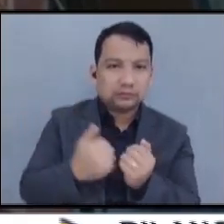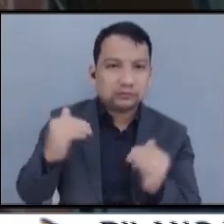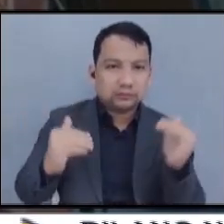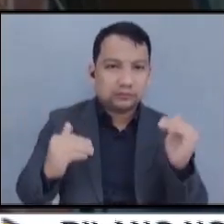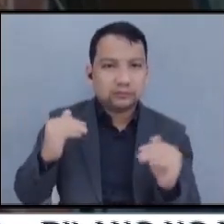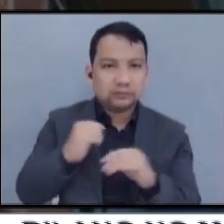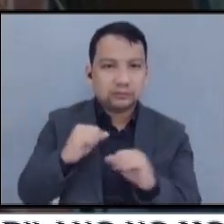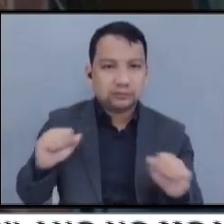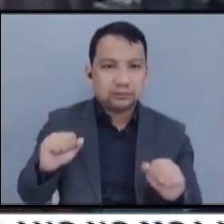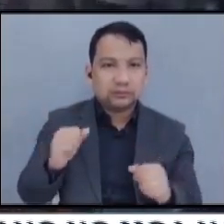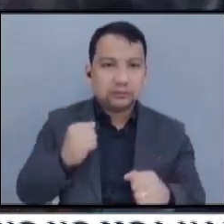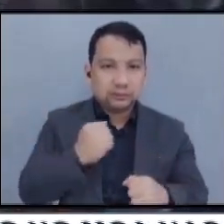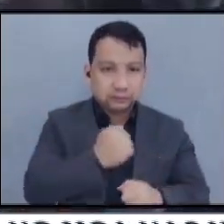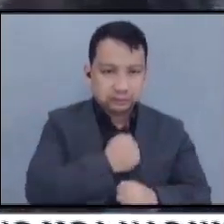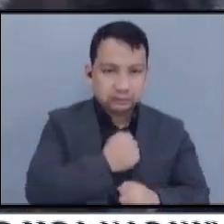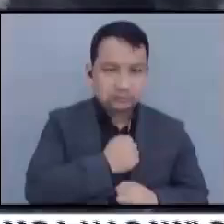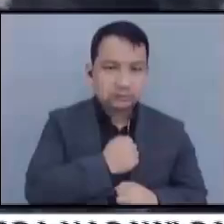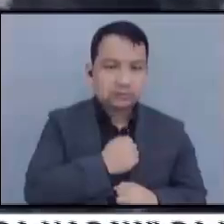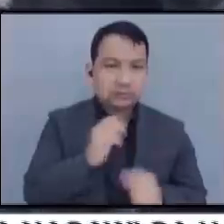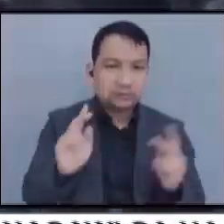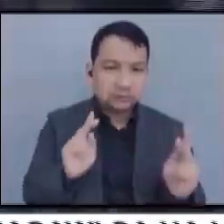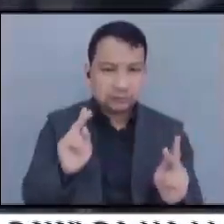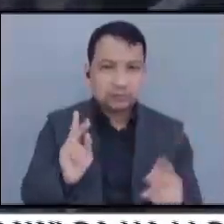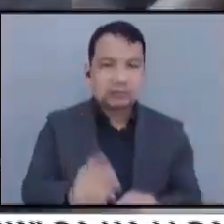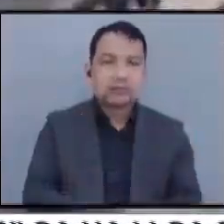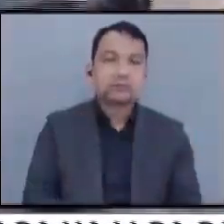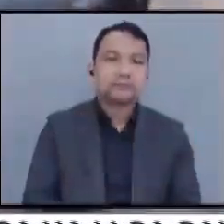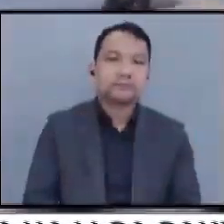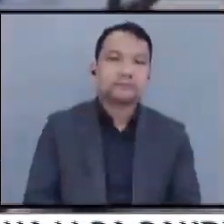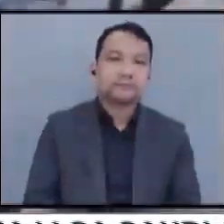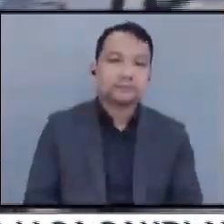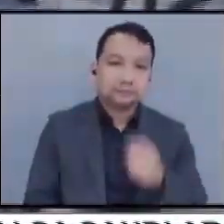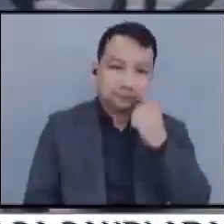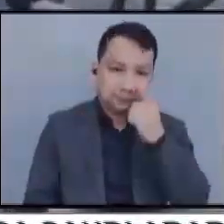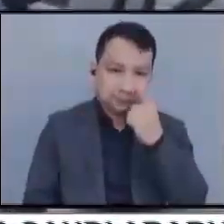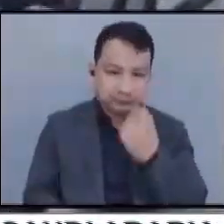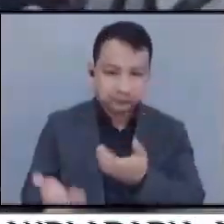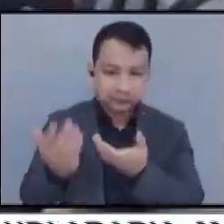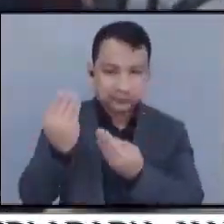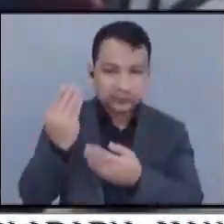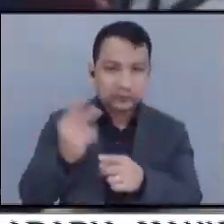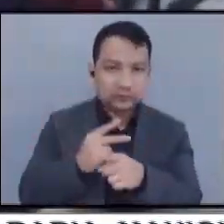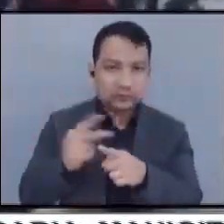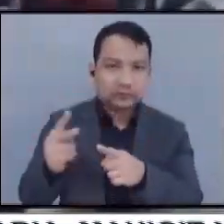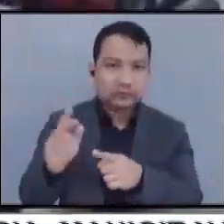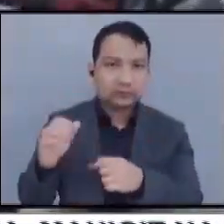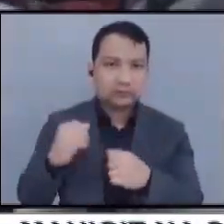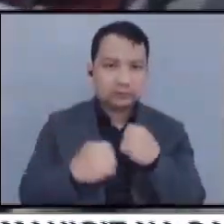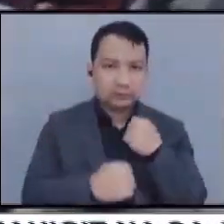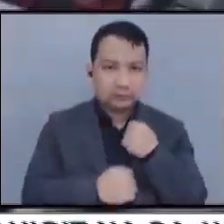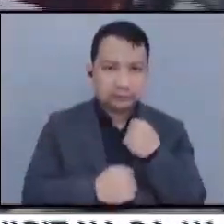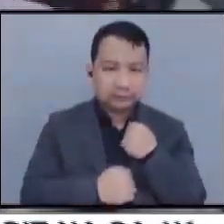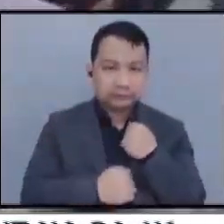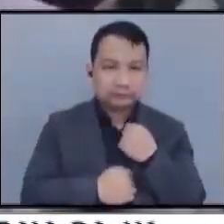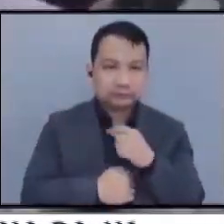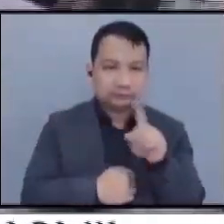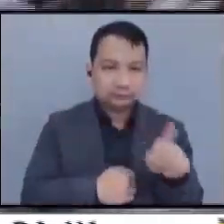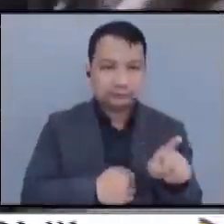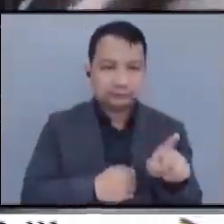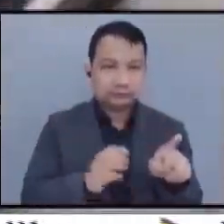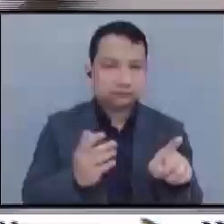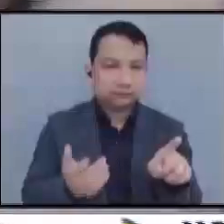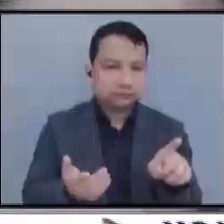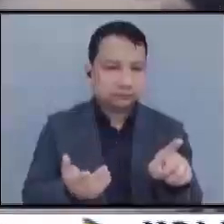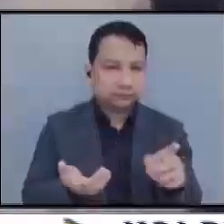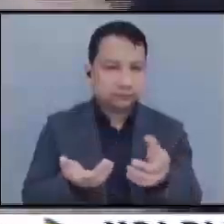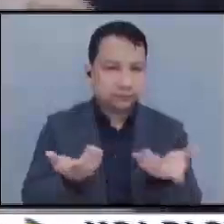our our people binigyang pagkilala rin ni Teodoro ang pagiging propesyonal ng mga sundalo natanong naman ng mga opisyal kung patuloy